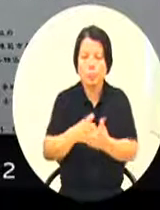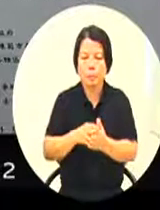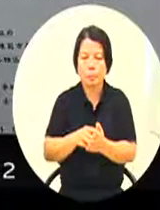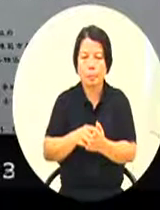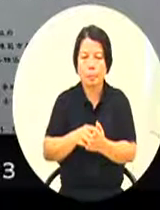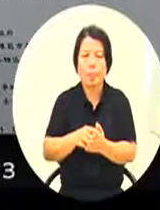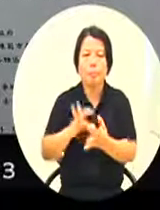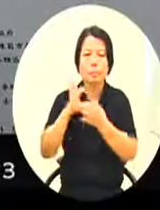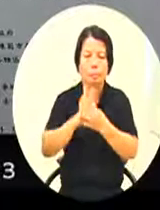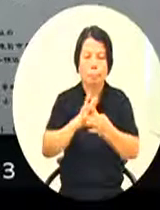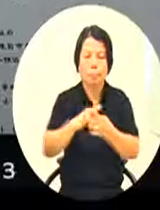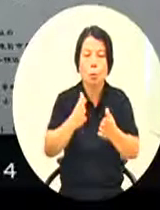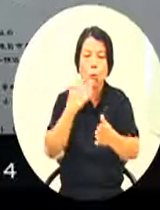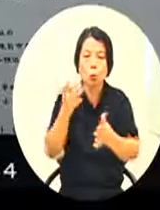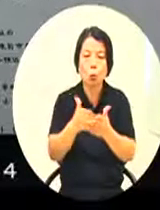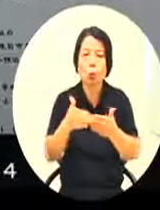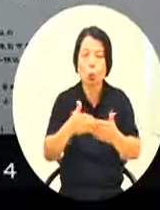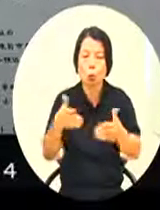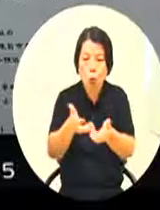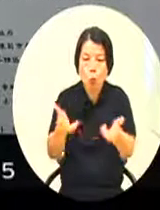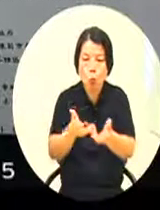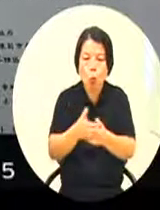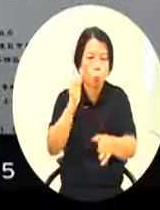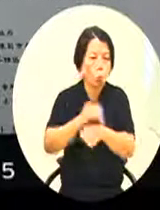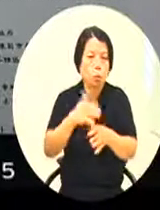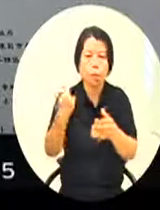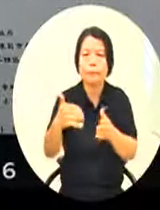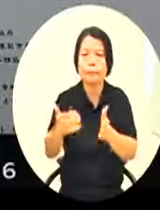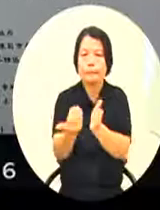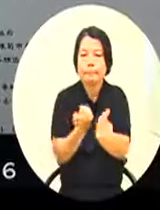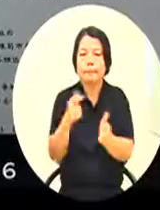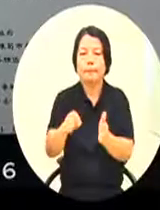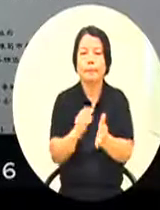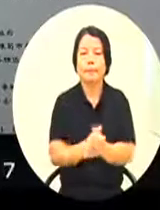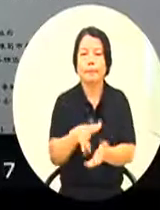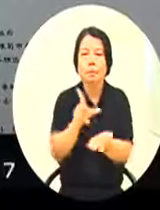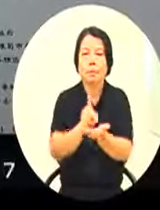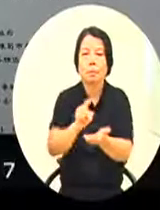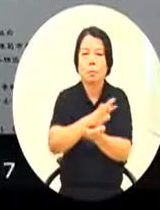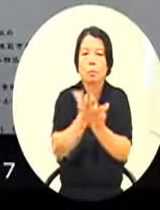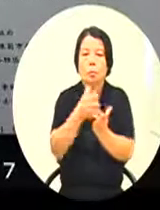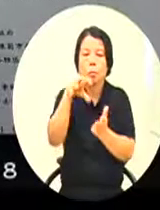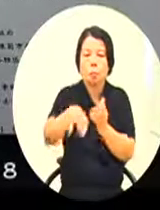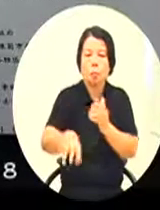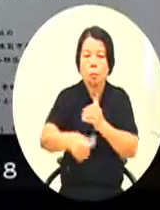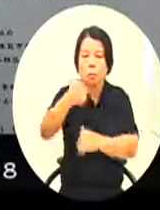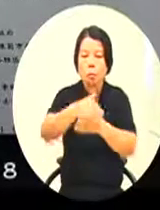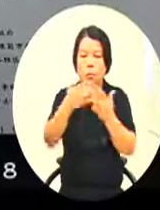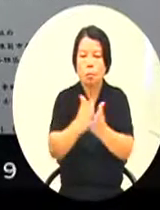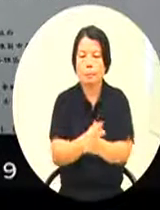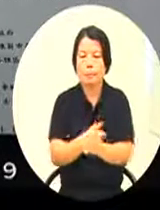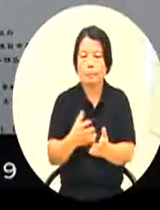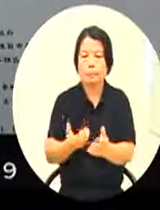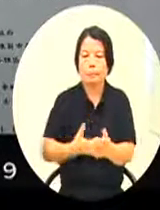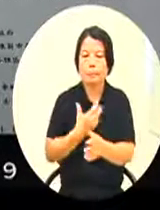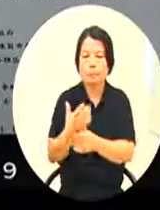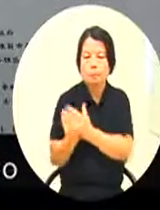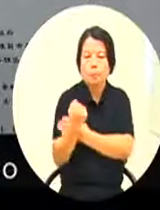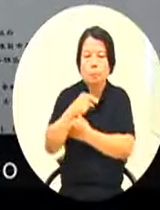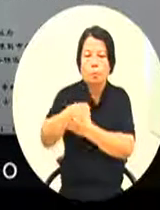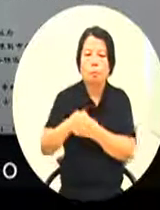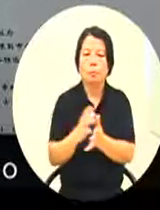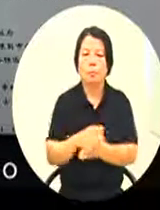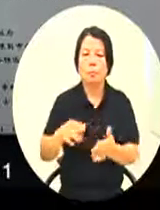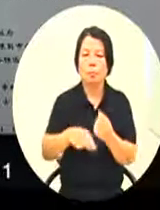没有新建完成的话，但是呢，你们的这个图书馆的馆长他也非常尽责的说，我们的法